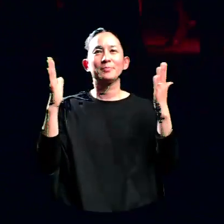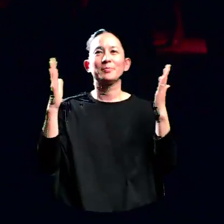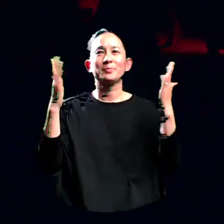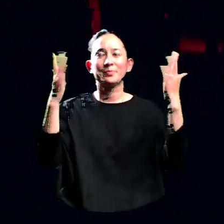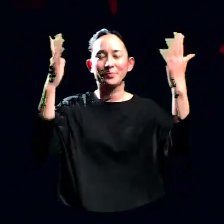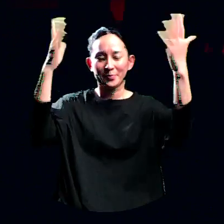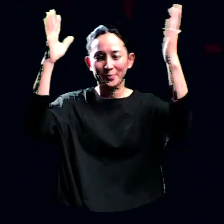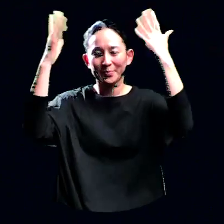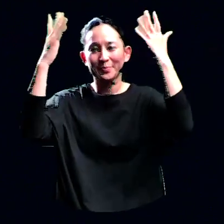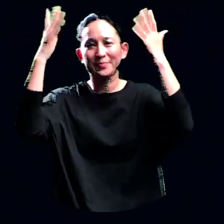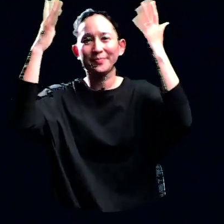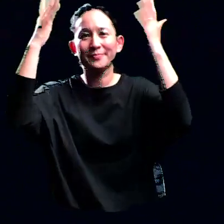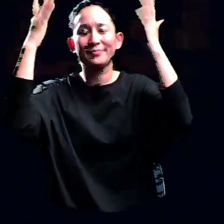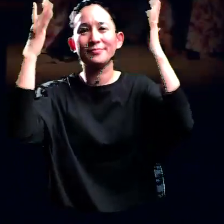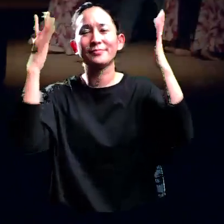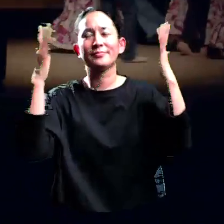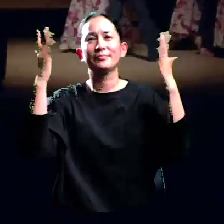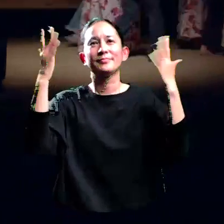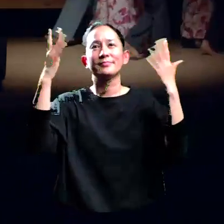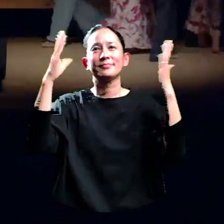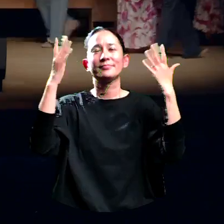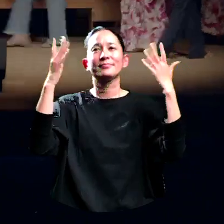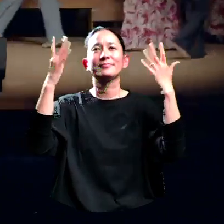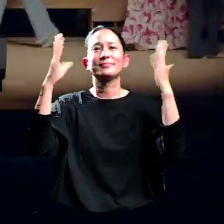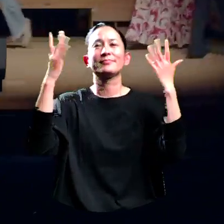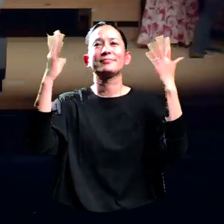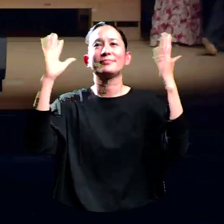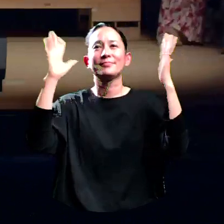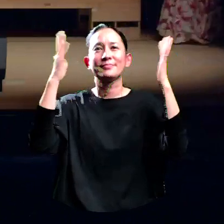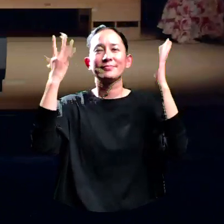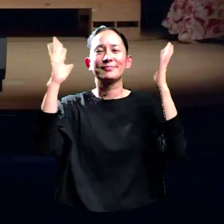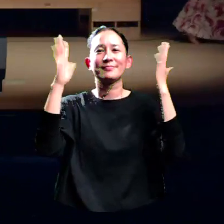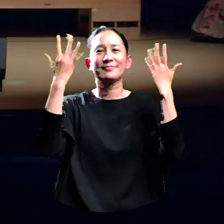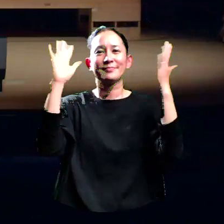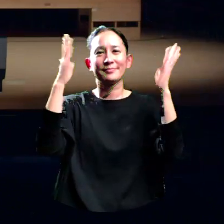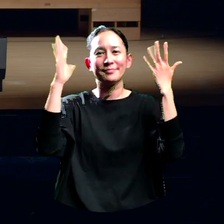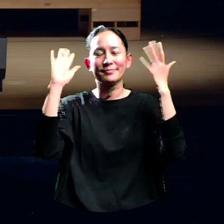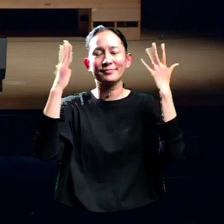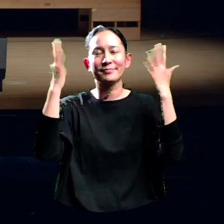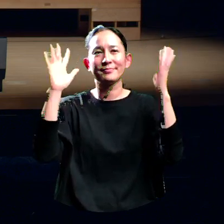もう一度ダンスチームで大きな拍手。 Give them one round of applause.